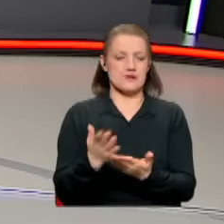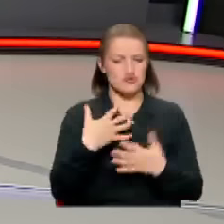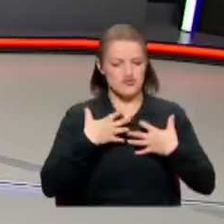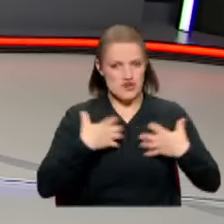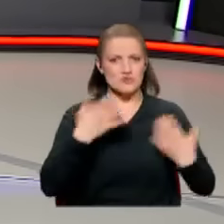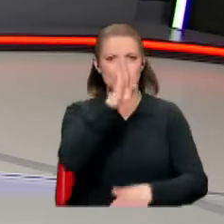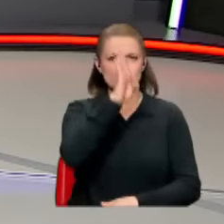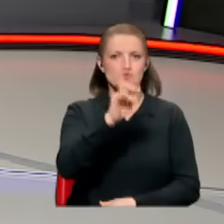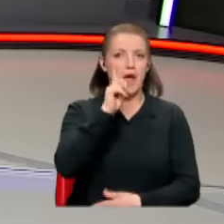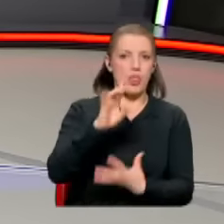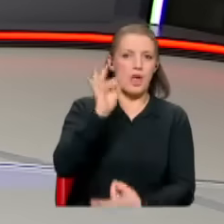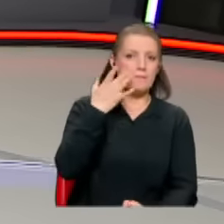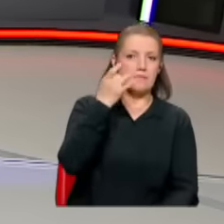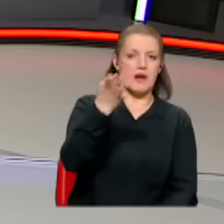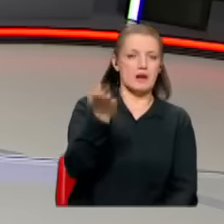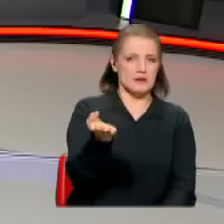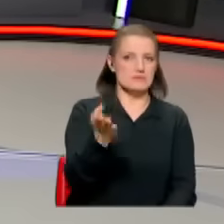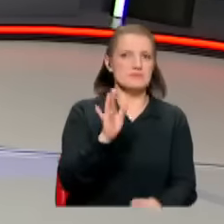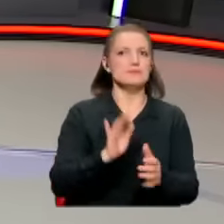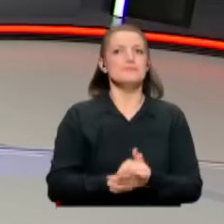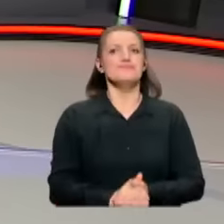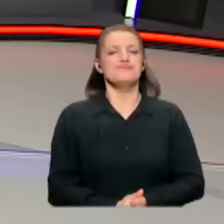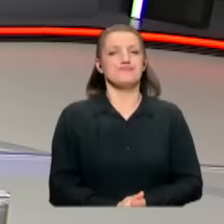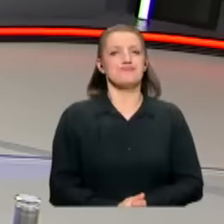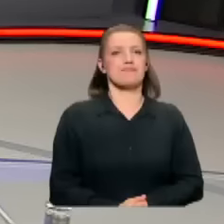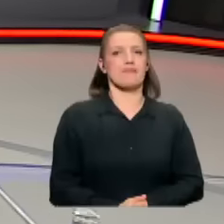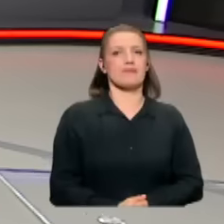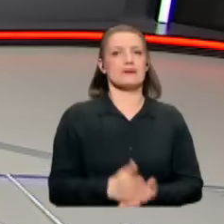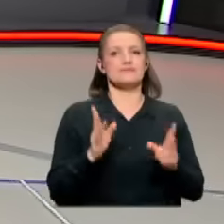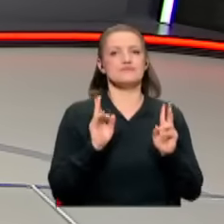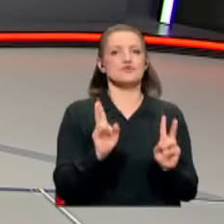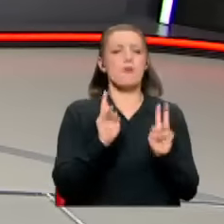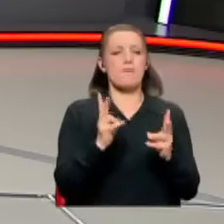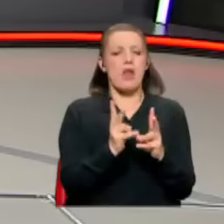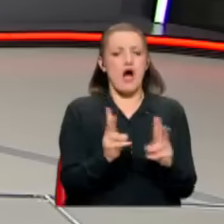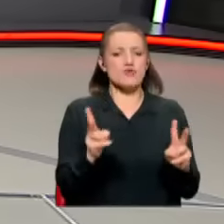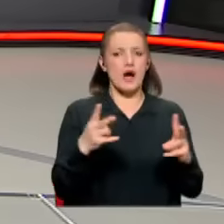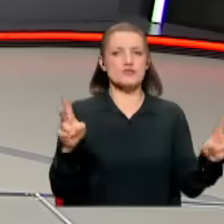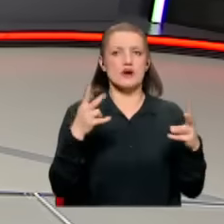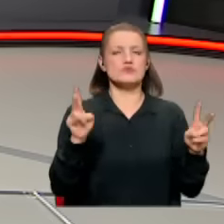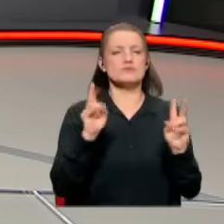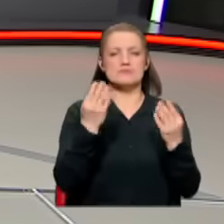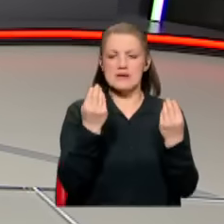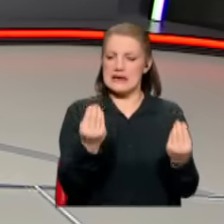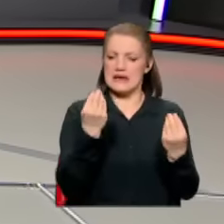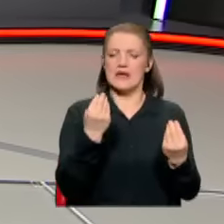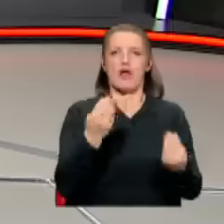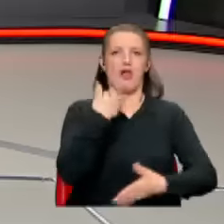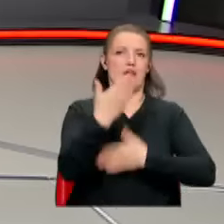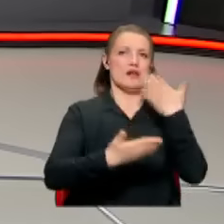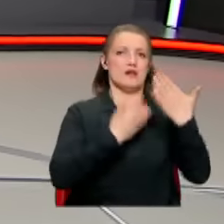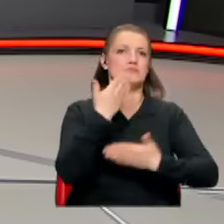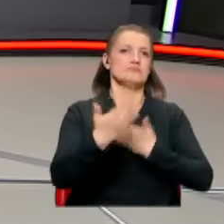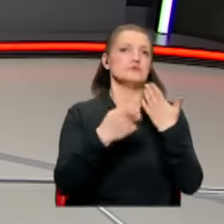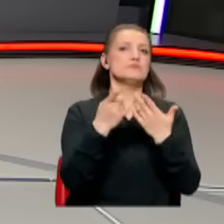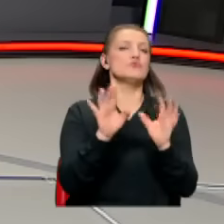cesur ve dürüst bir adam belli ki aynı zamanda ve gayet de açıkça gayet iyi bir tarif yapmış.